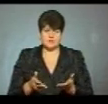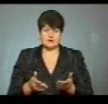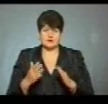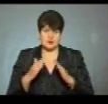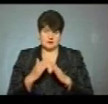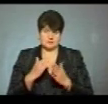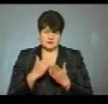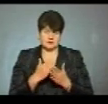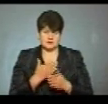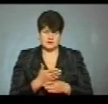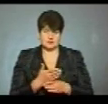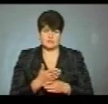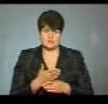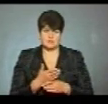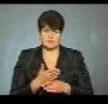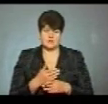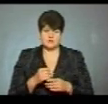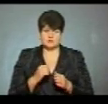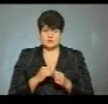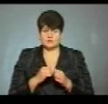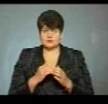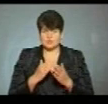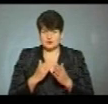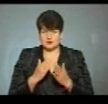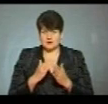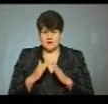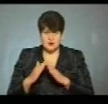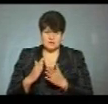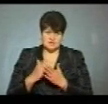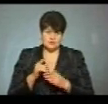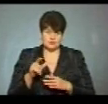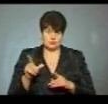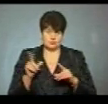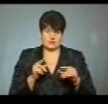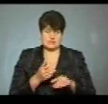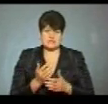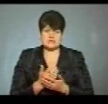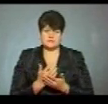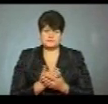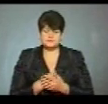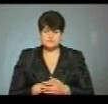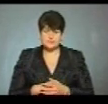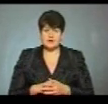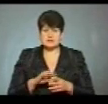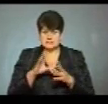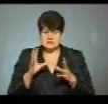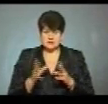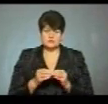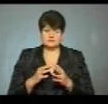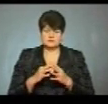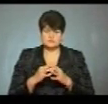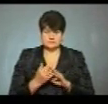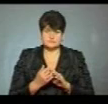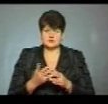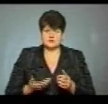хата, що не їдуть люди, а так з кожної хати майже люди поїжджали. Загалом у селищі Серетець Зборівського